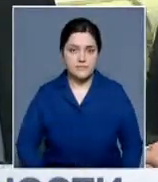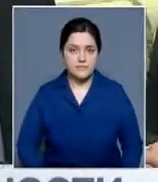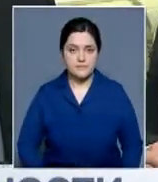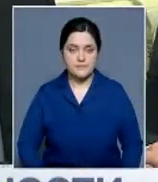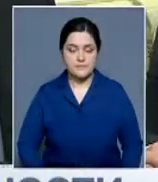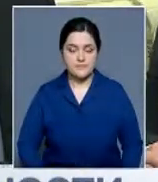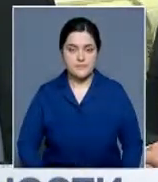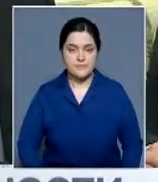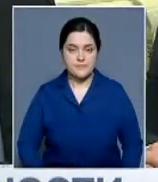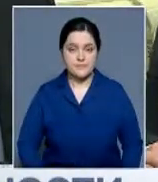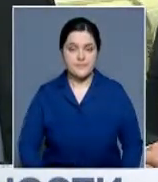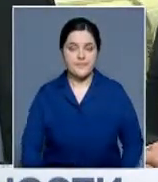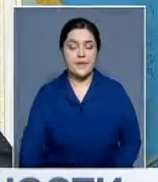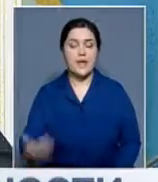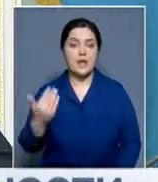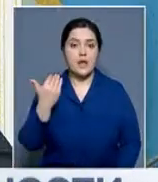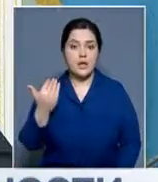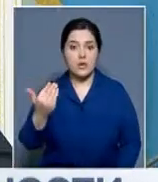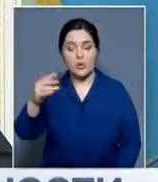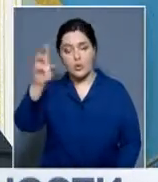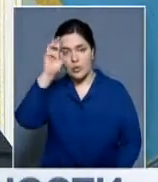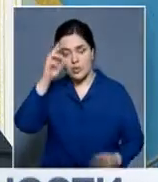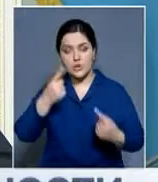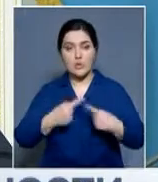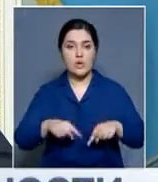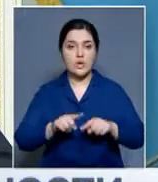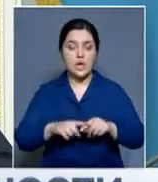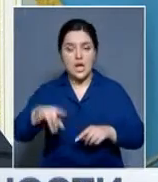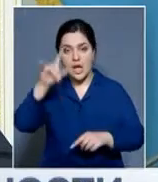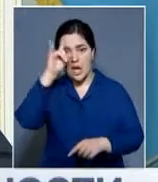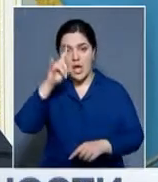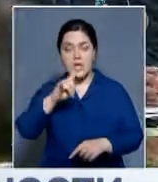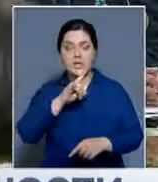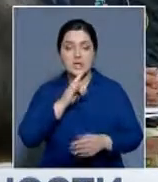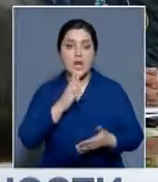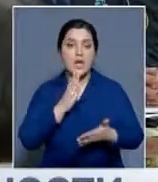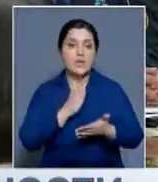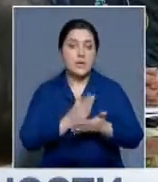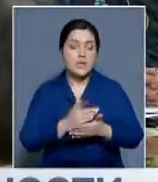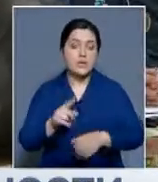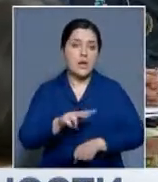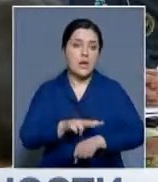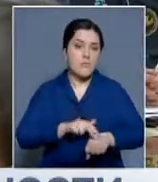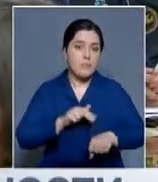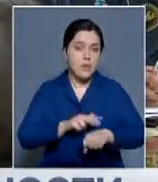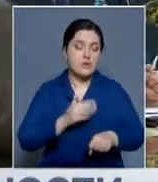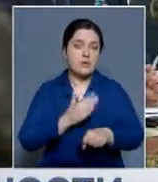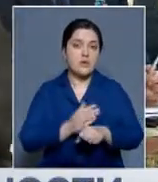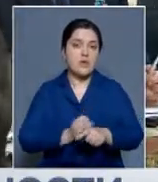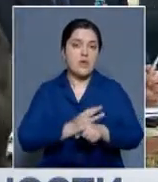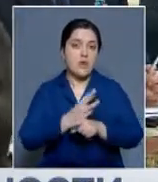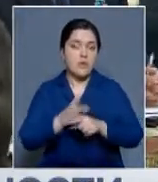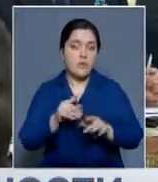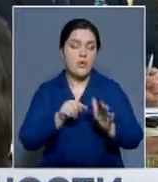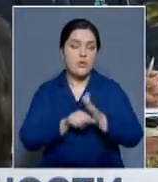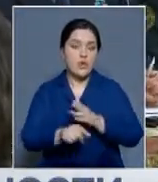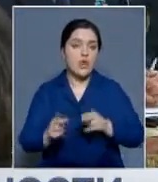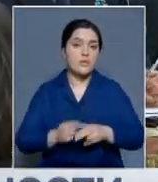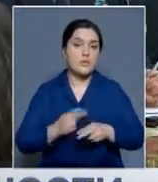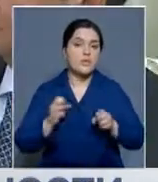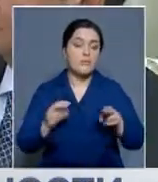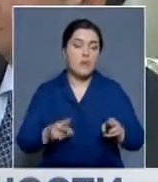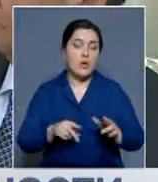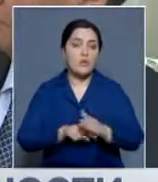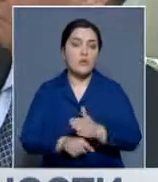Благодаря усилиям органов Казахстана обеспечена внешняя безопасность, внутриполитическая стабильность.